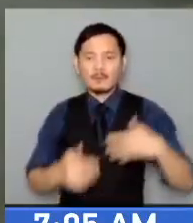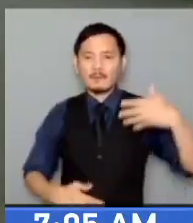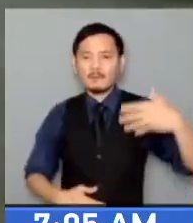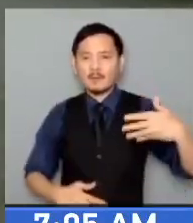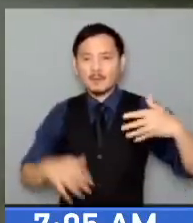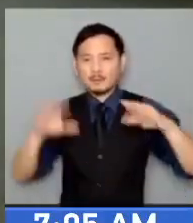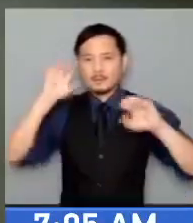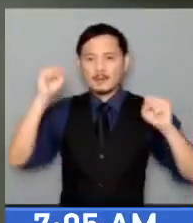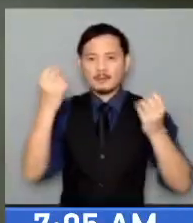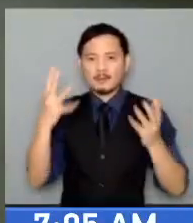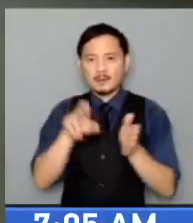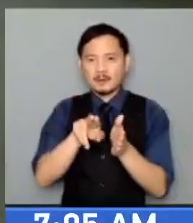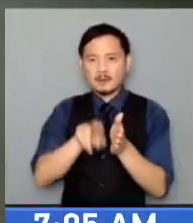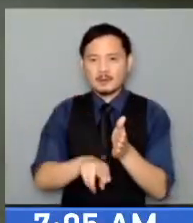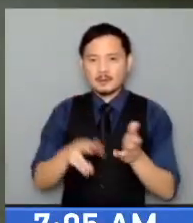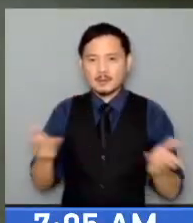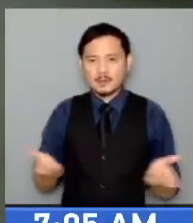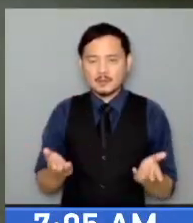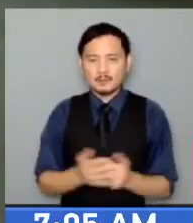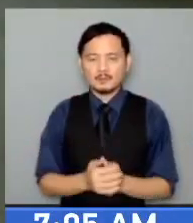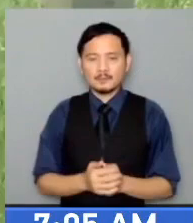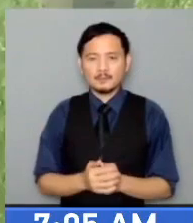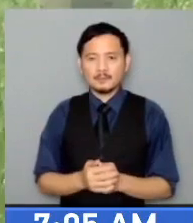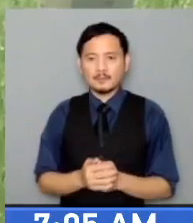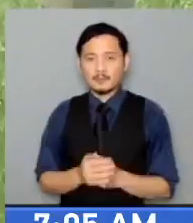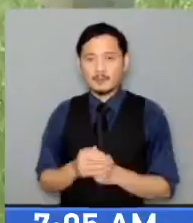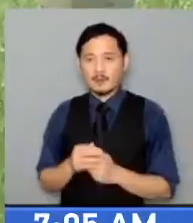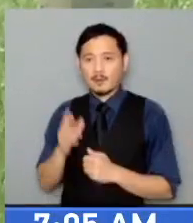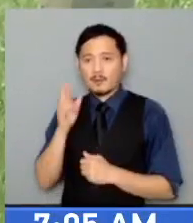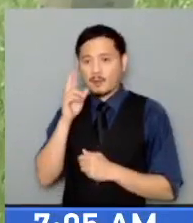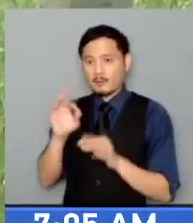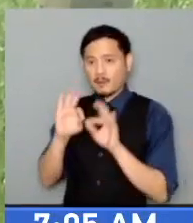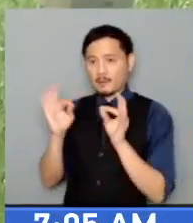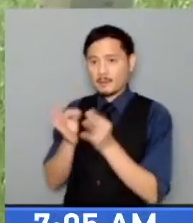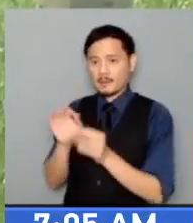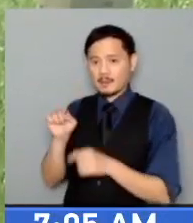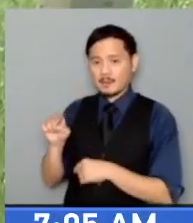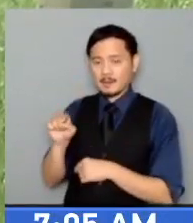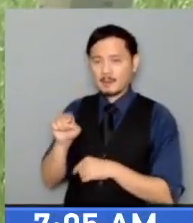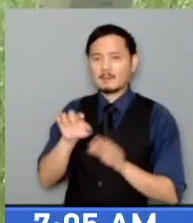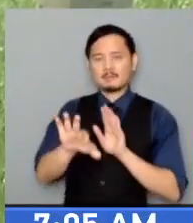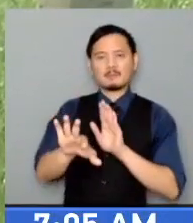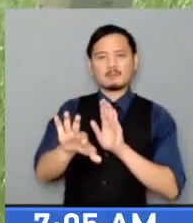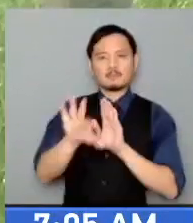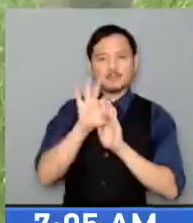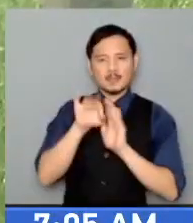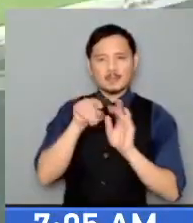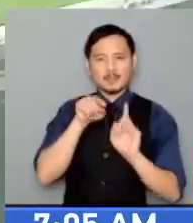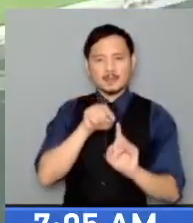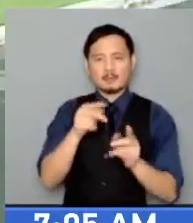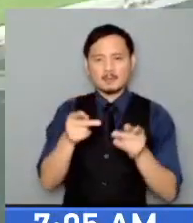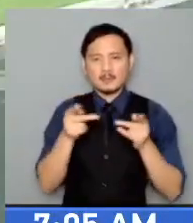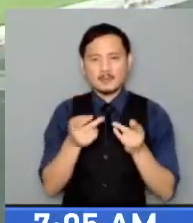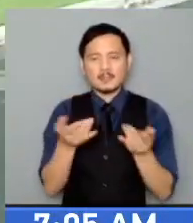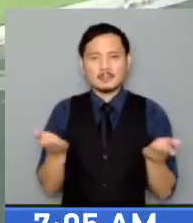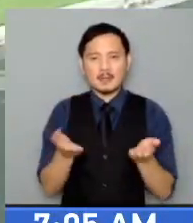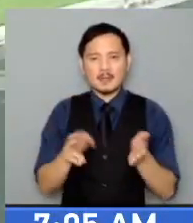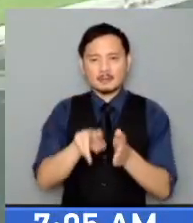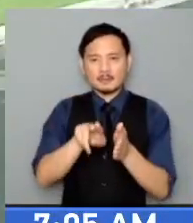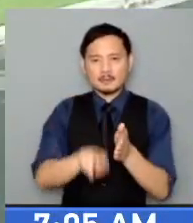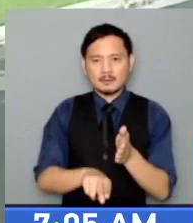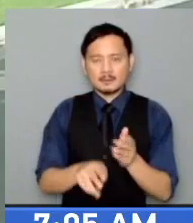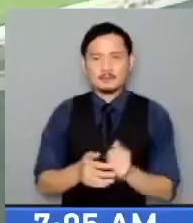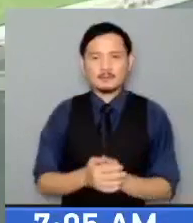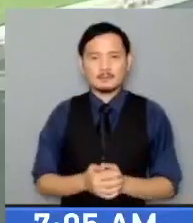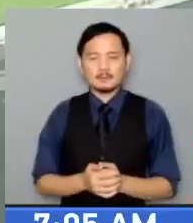na galing sa pamilya Ramos, mismong si FVR ang namili ng lugar kung saan siya ililibing. Nag-ocular inspection daw mismo si FVR